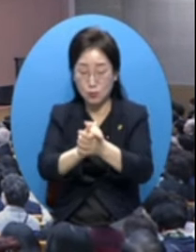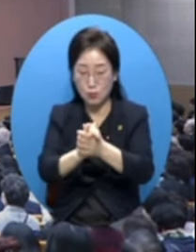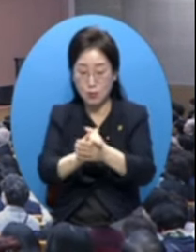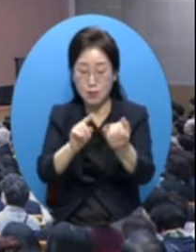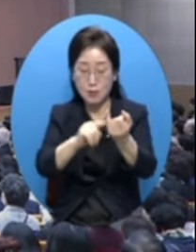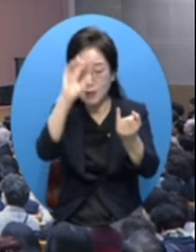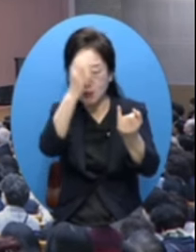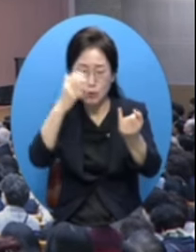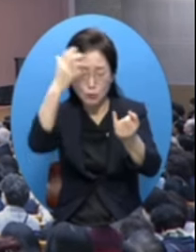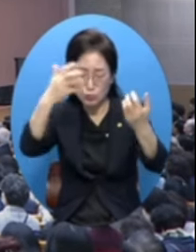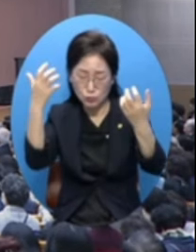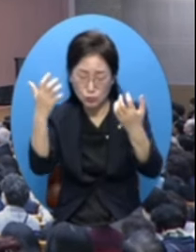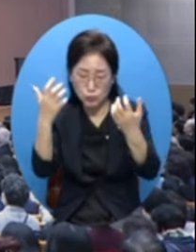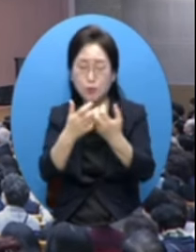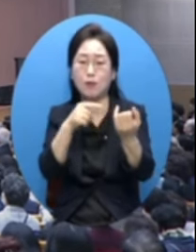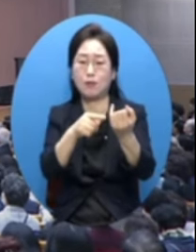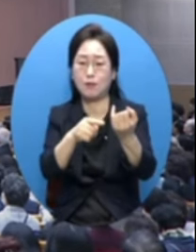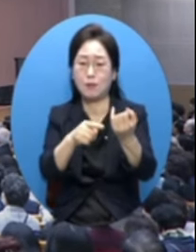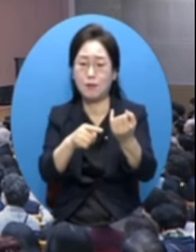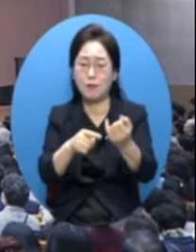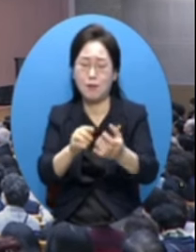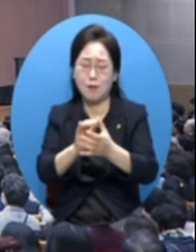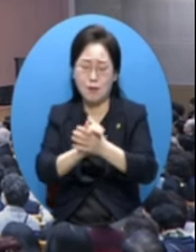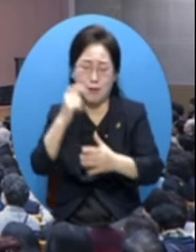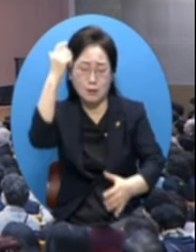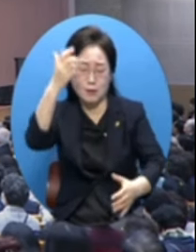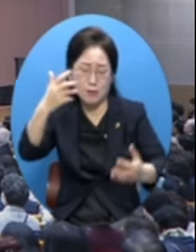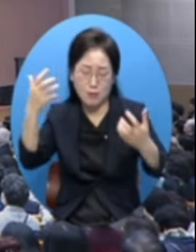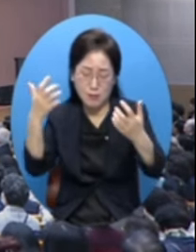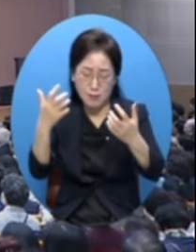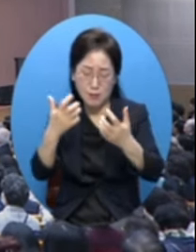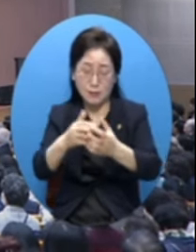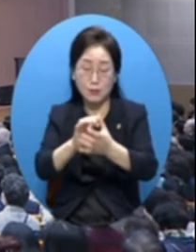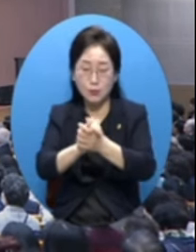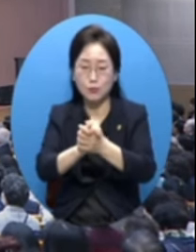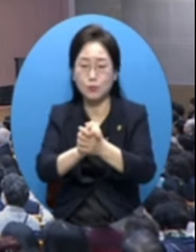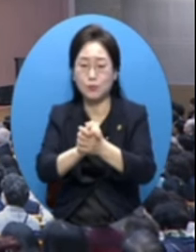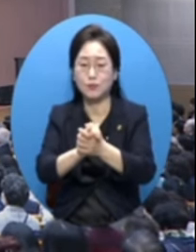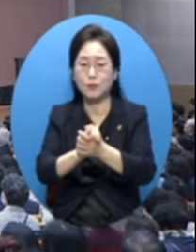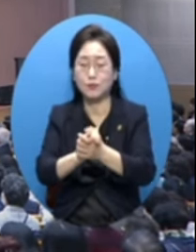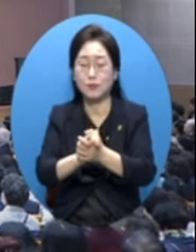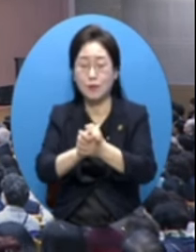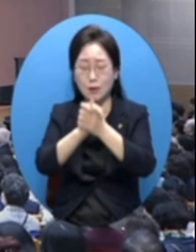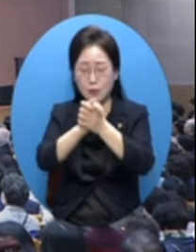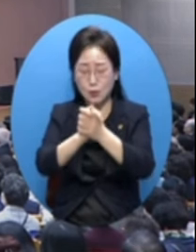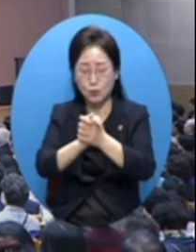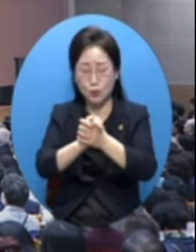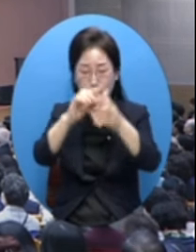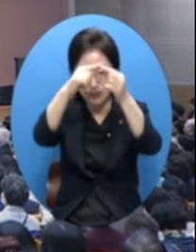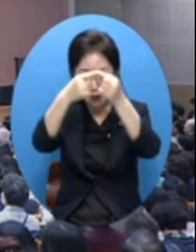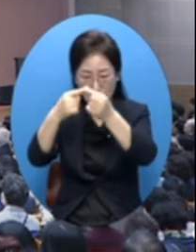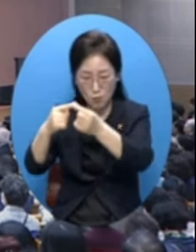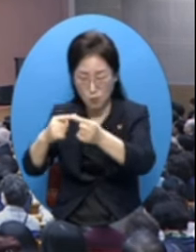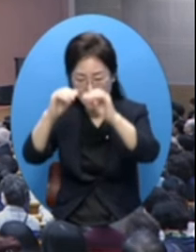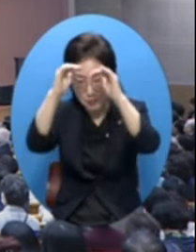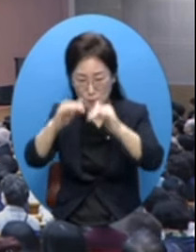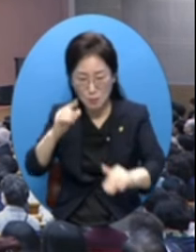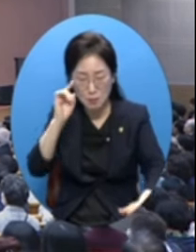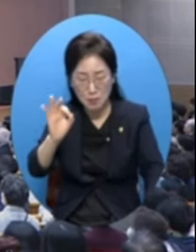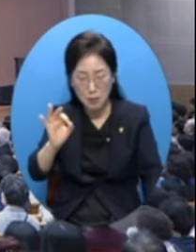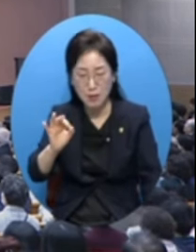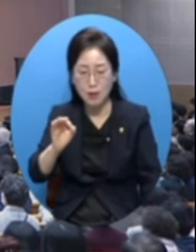충만하여 영감에 찬 기도를 드렸습니다. 그녀가 드린 기도 구구절절 목사의 마음을 아프게